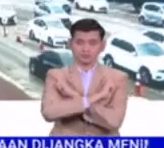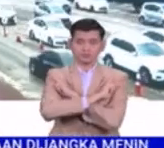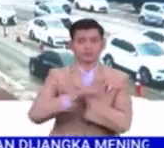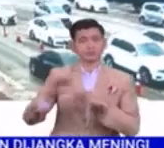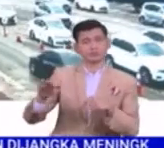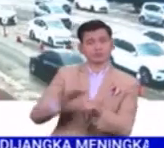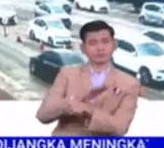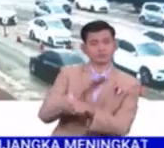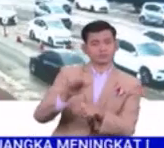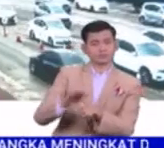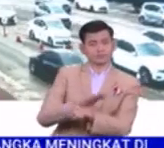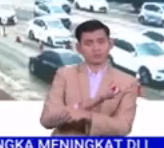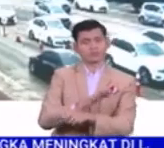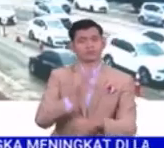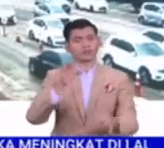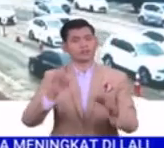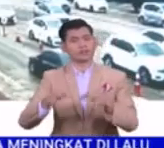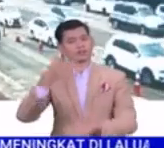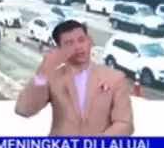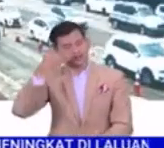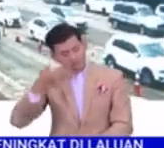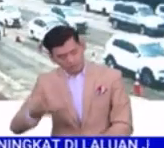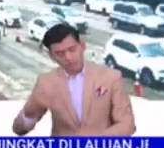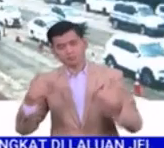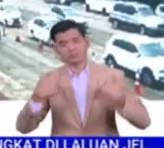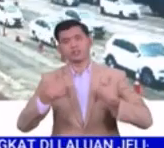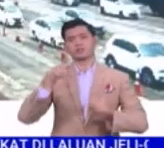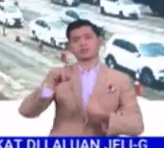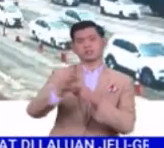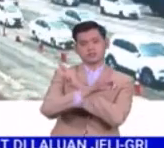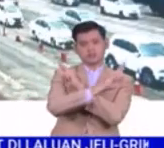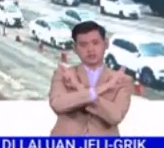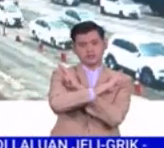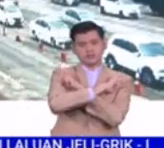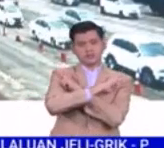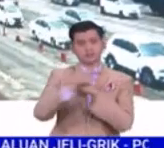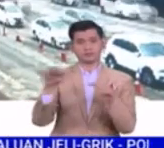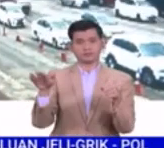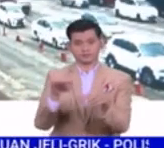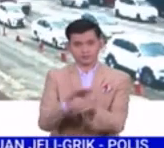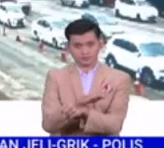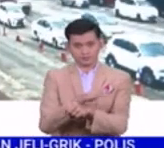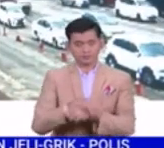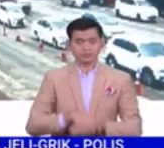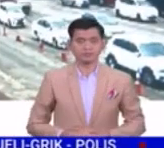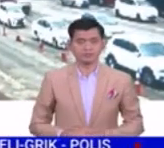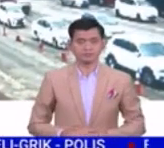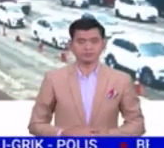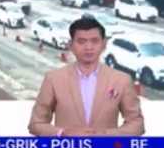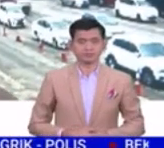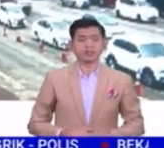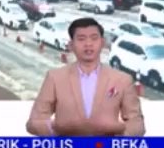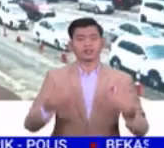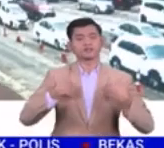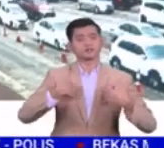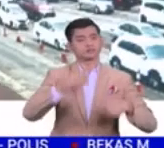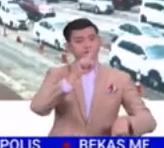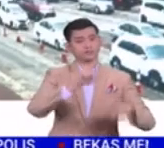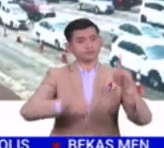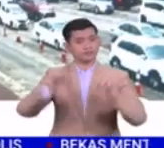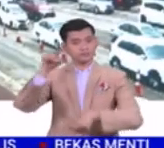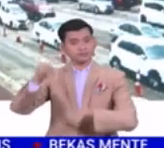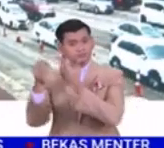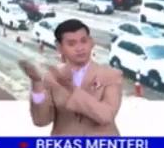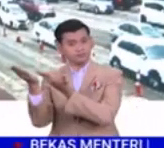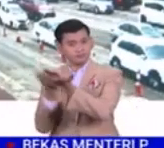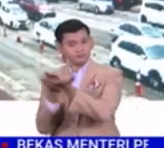sekiranya memandu dalam keadaan yang memenatkan. Dan di RSA juga terdapat pelbagai kemudahan yang